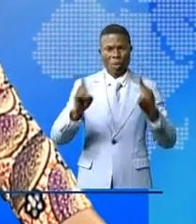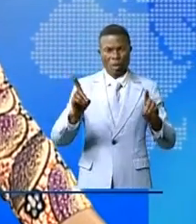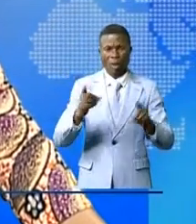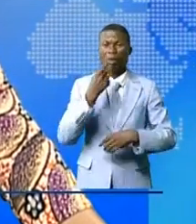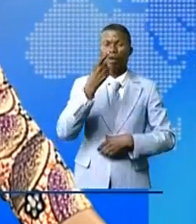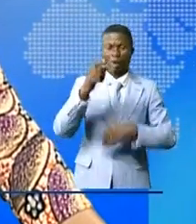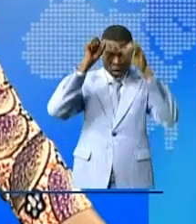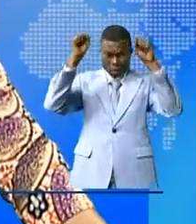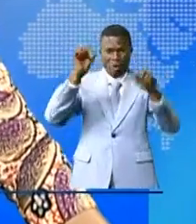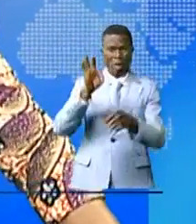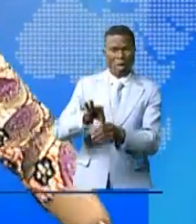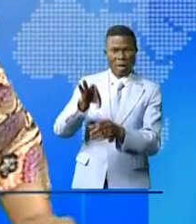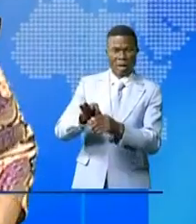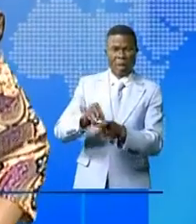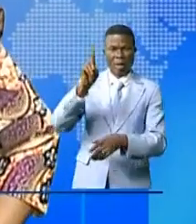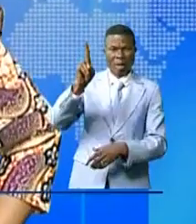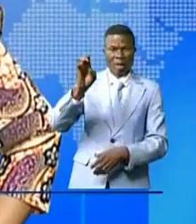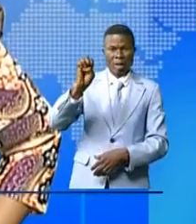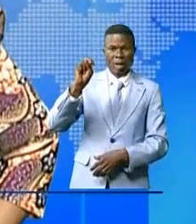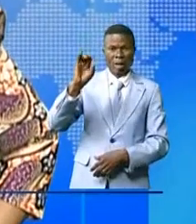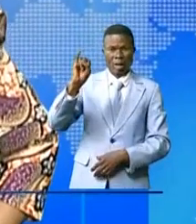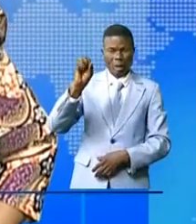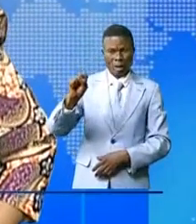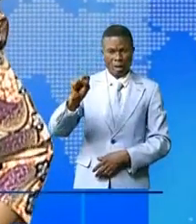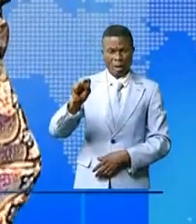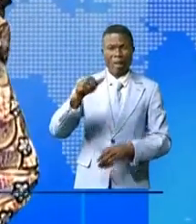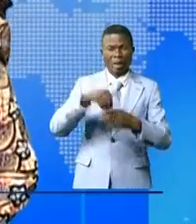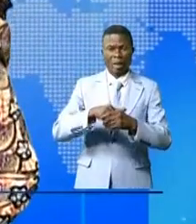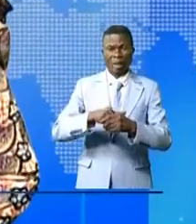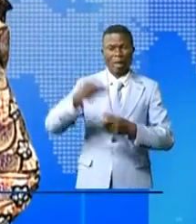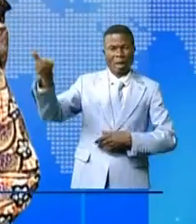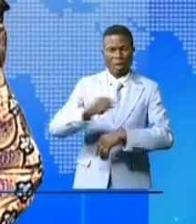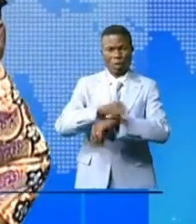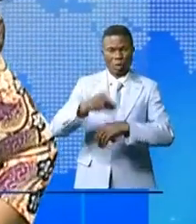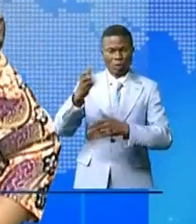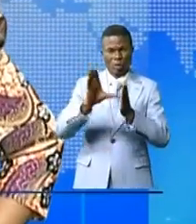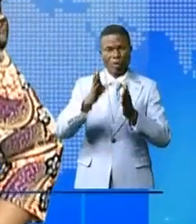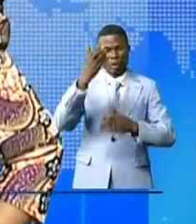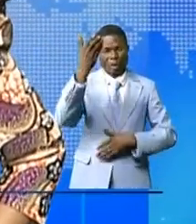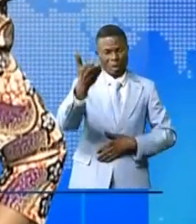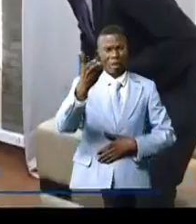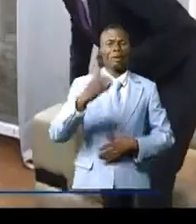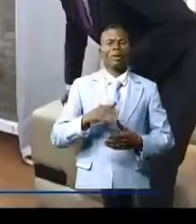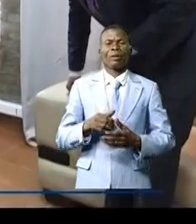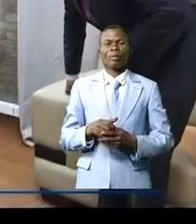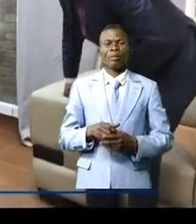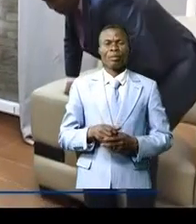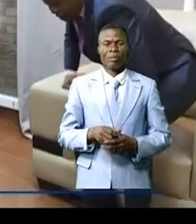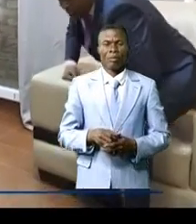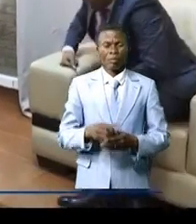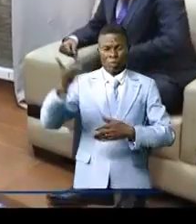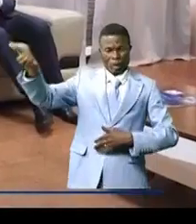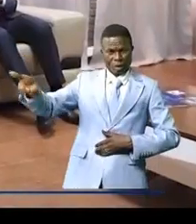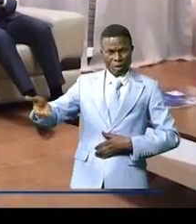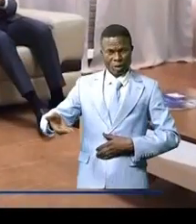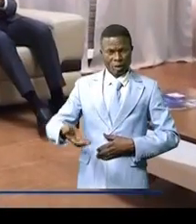au président de la CENI, Denis Kadima, au cours d'une audience lui accordée, Teddy Samba et Hervin Poudi. L'audience a eu